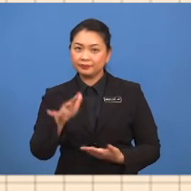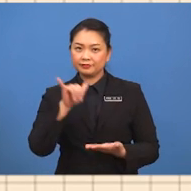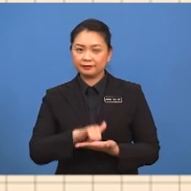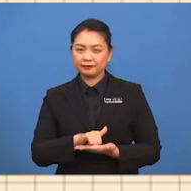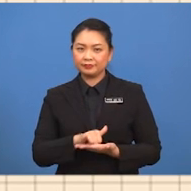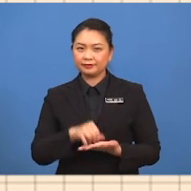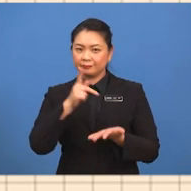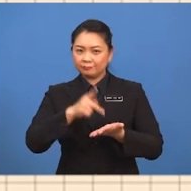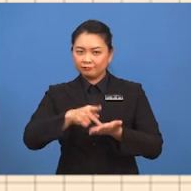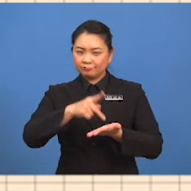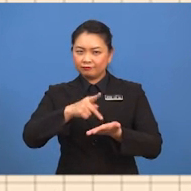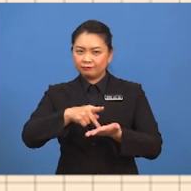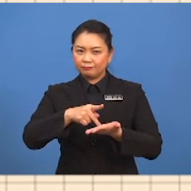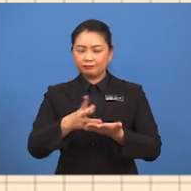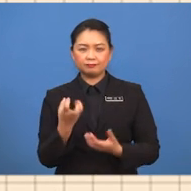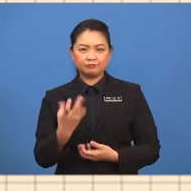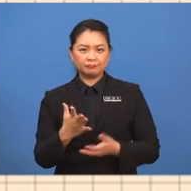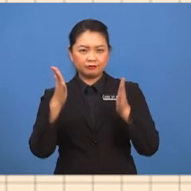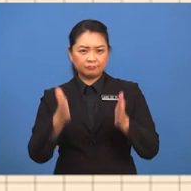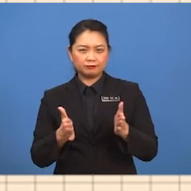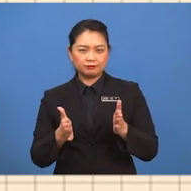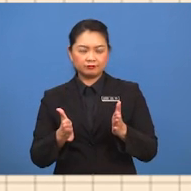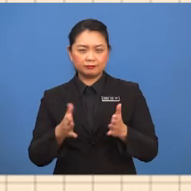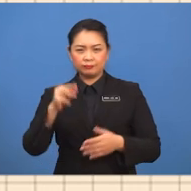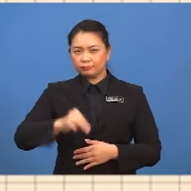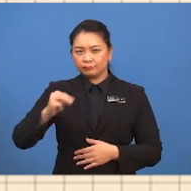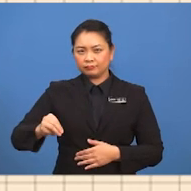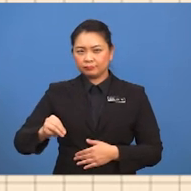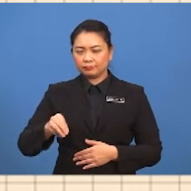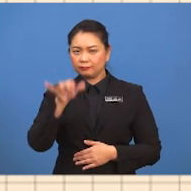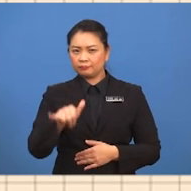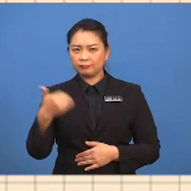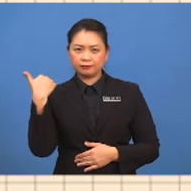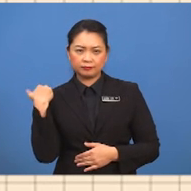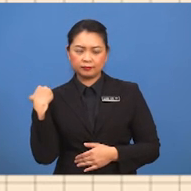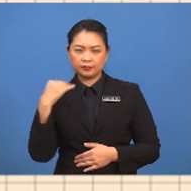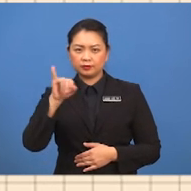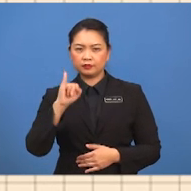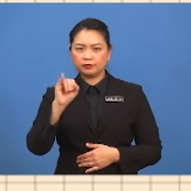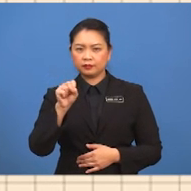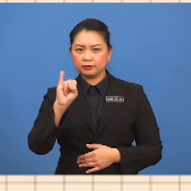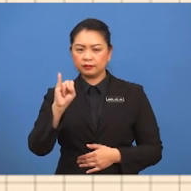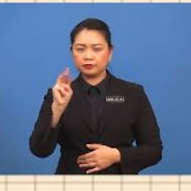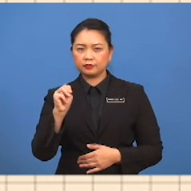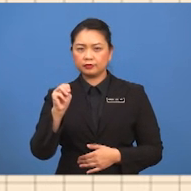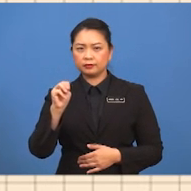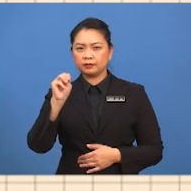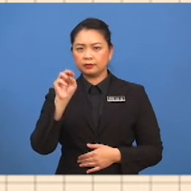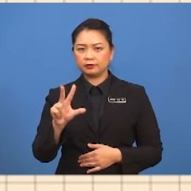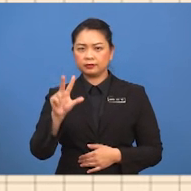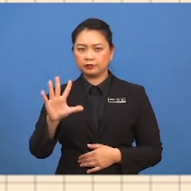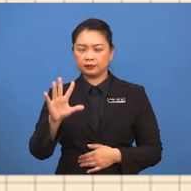Kemudian, kira berapa orang muridkah yang mempunyai jisim